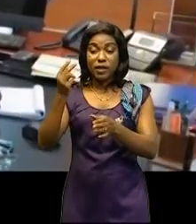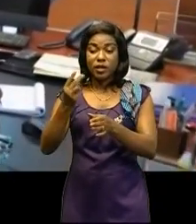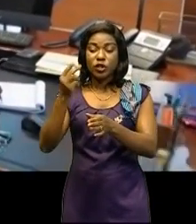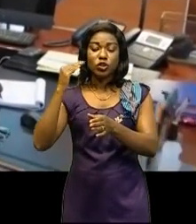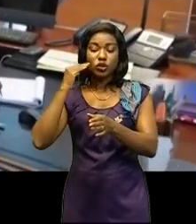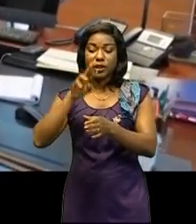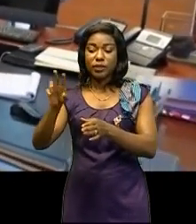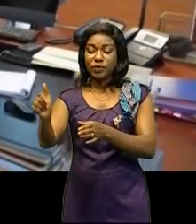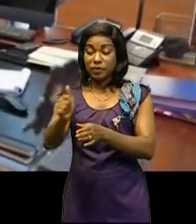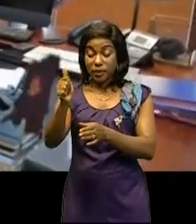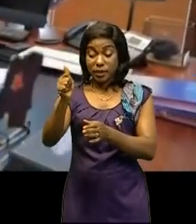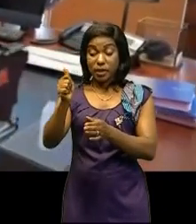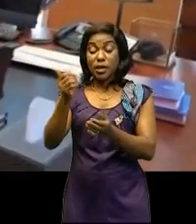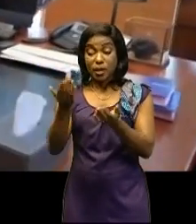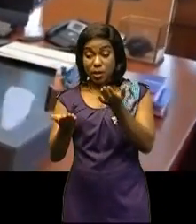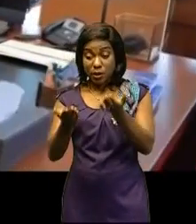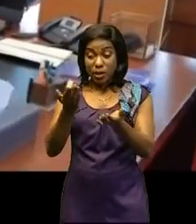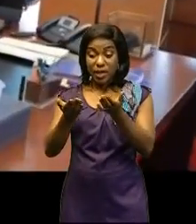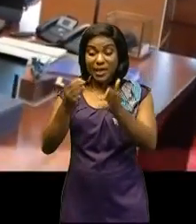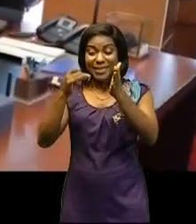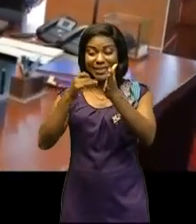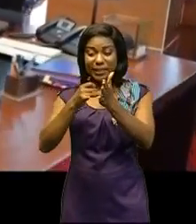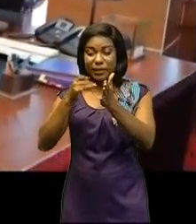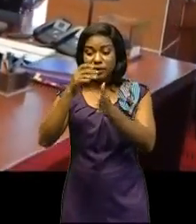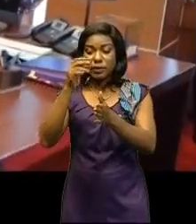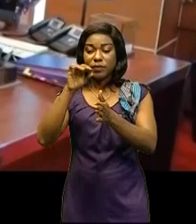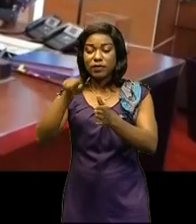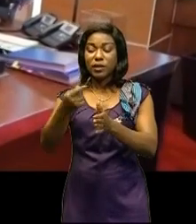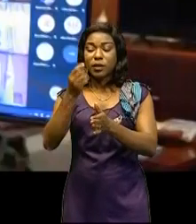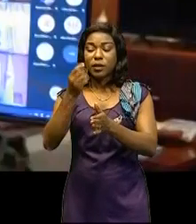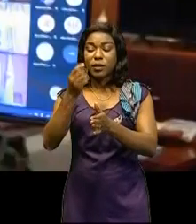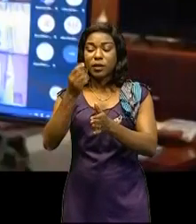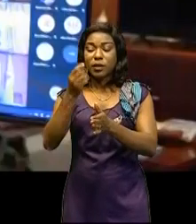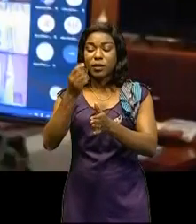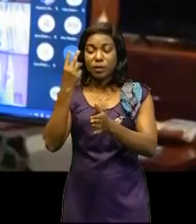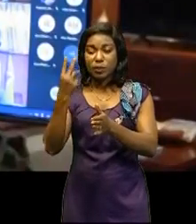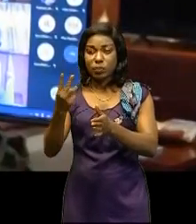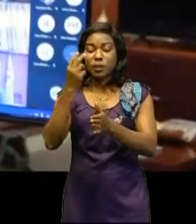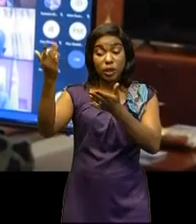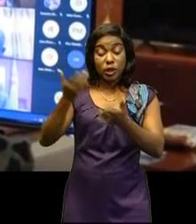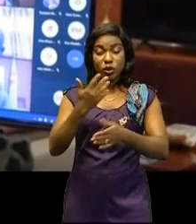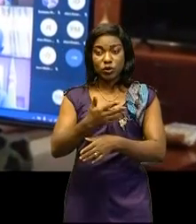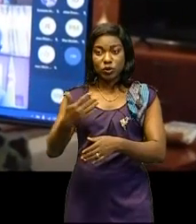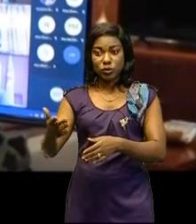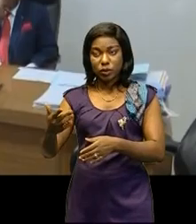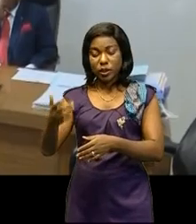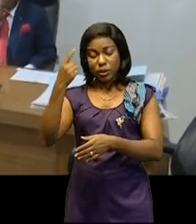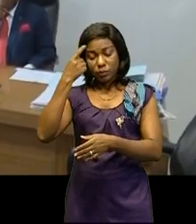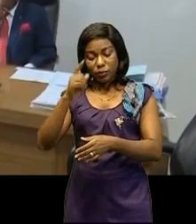ce qui correspond à 7,36 semaines d'importation de biens sur ressources propres.